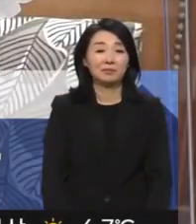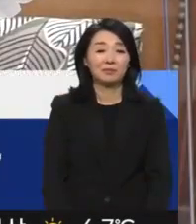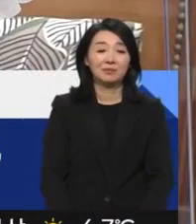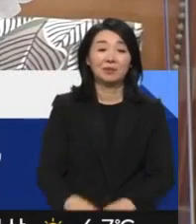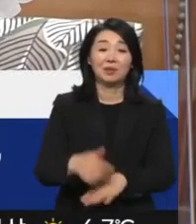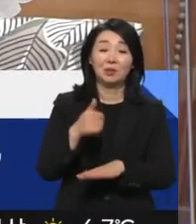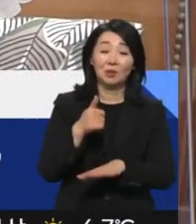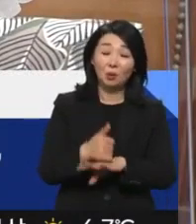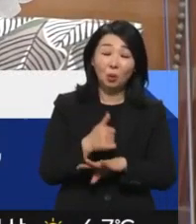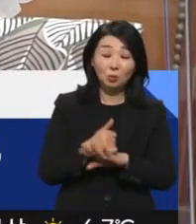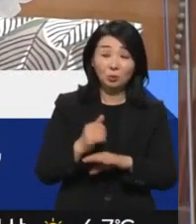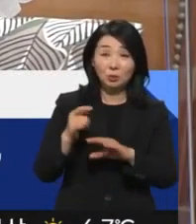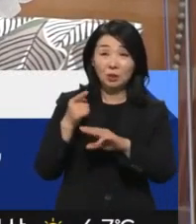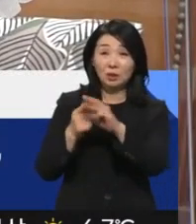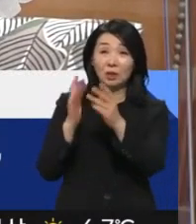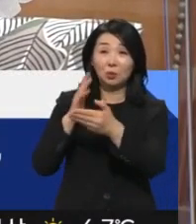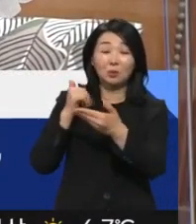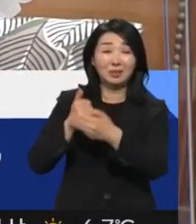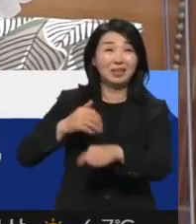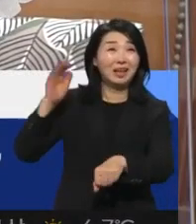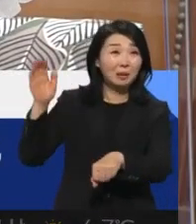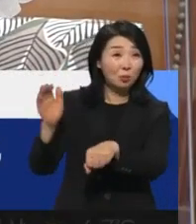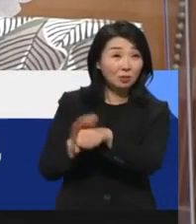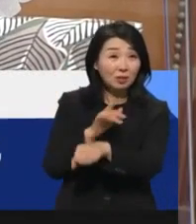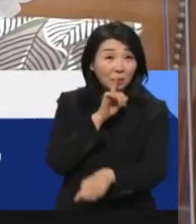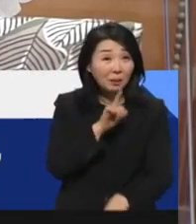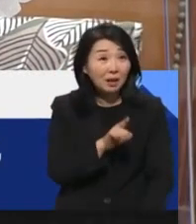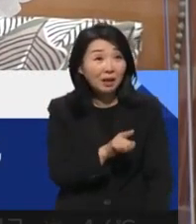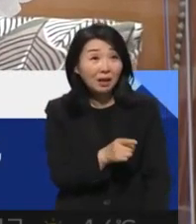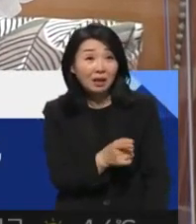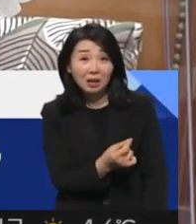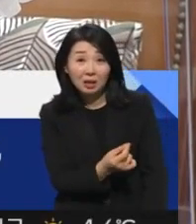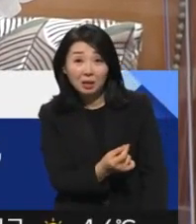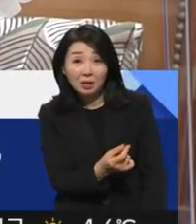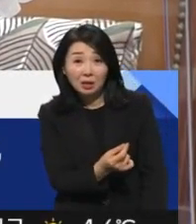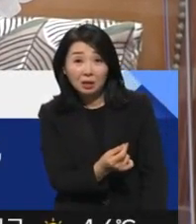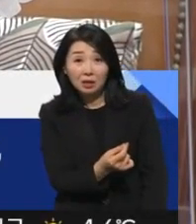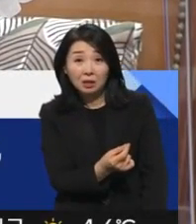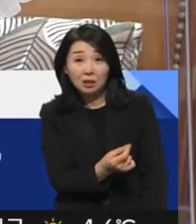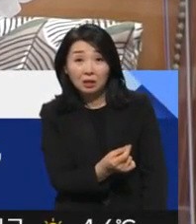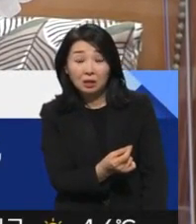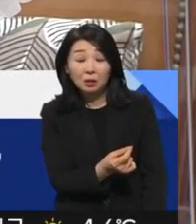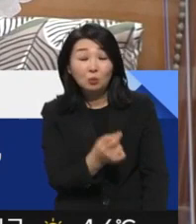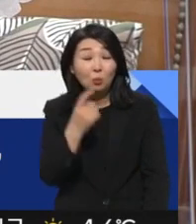결국은 대통령실이 제대로 못했다. 아 그리고 왜